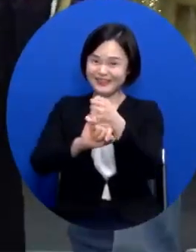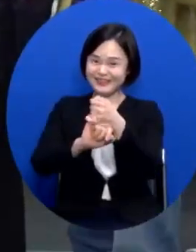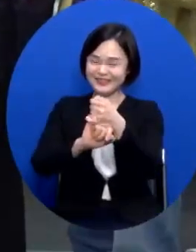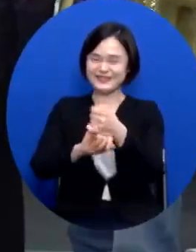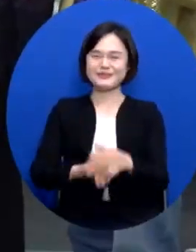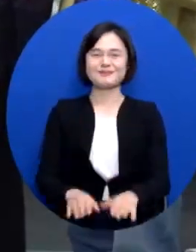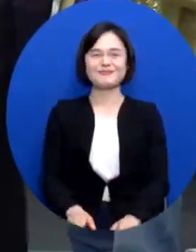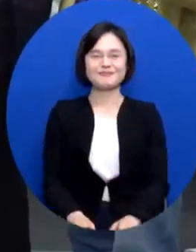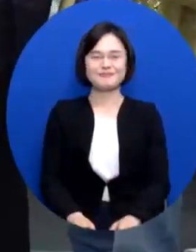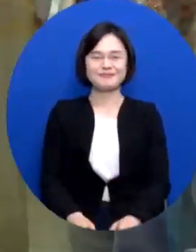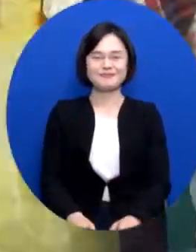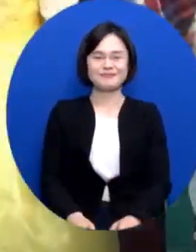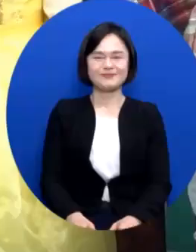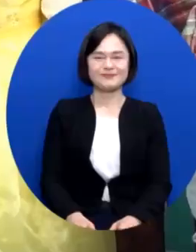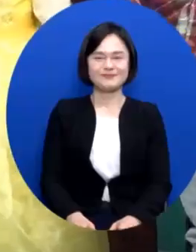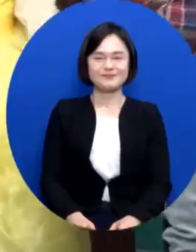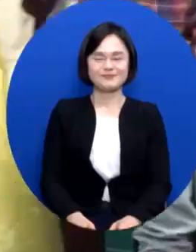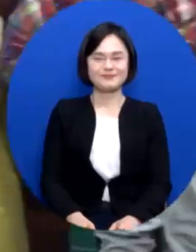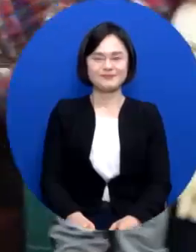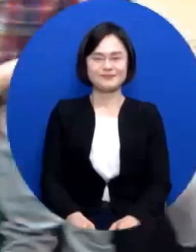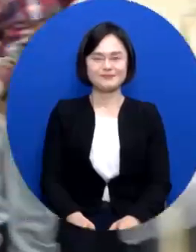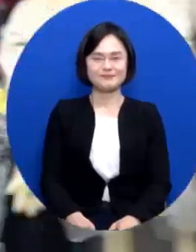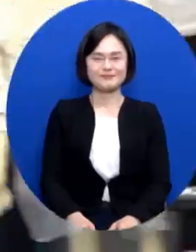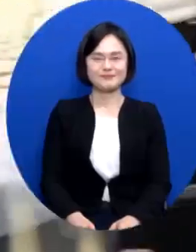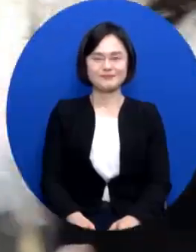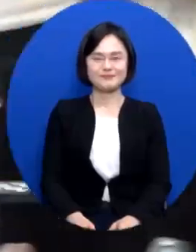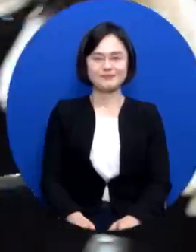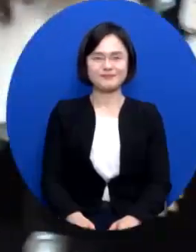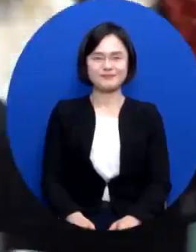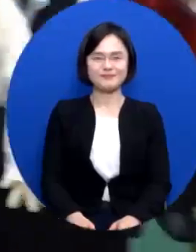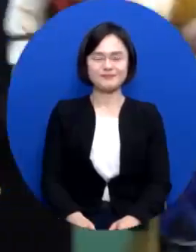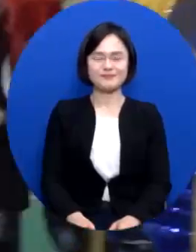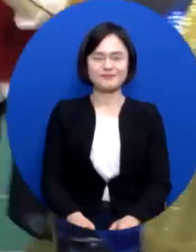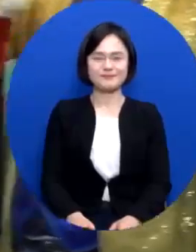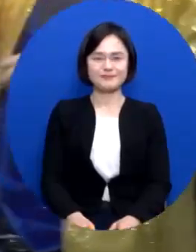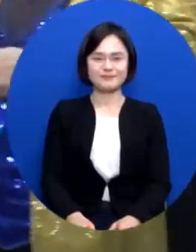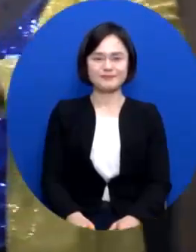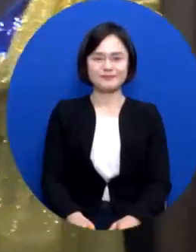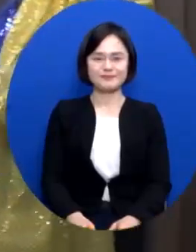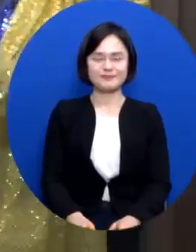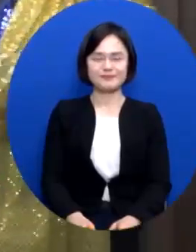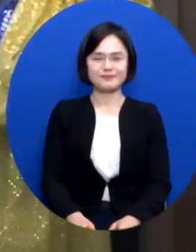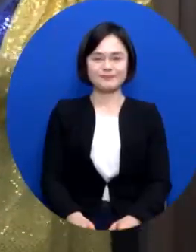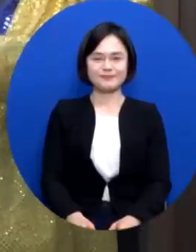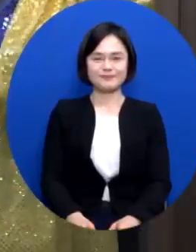CTS 뉴스 박주성입니다.